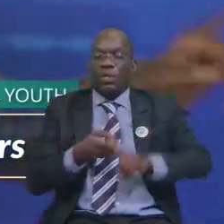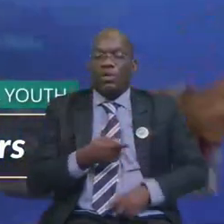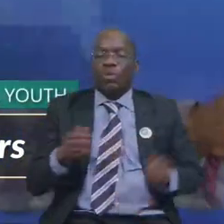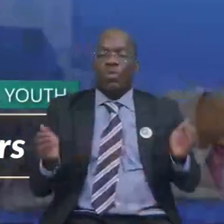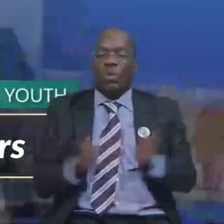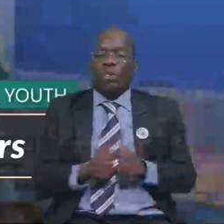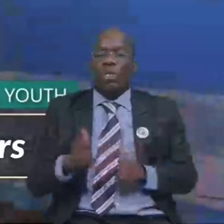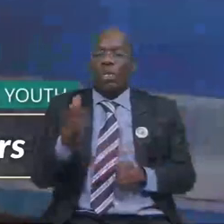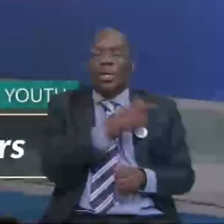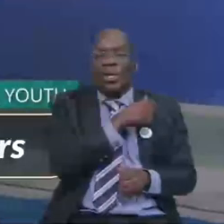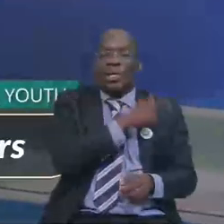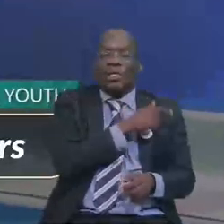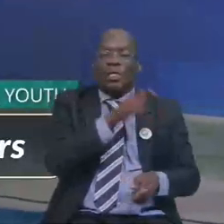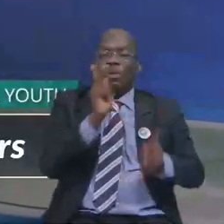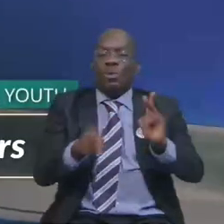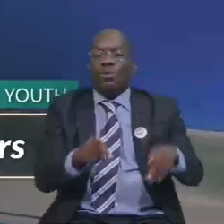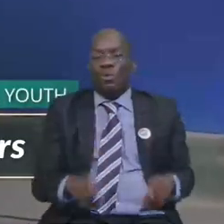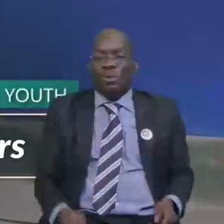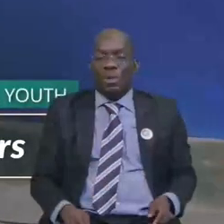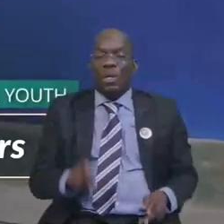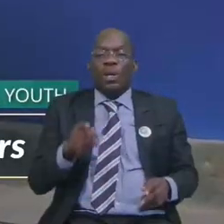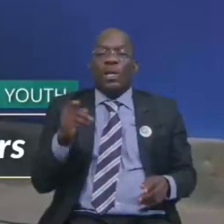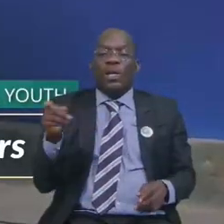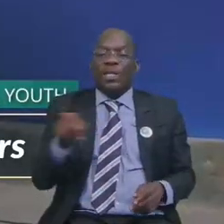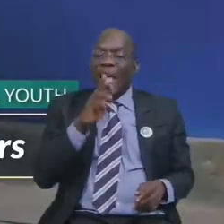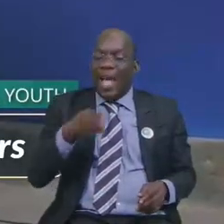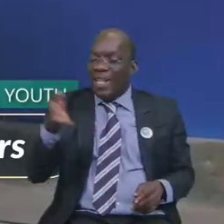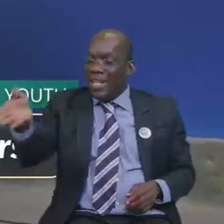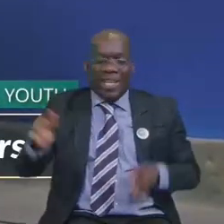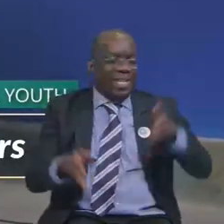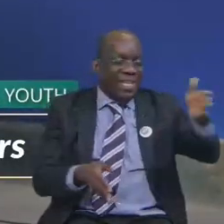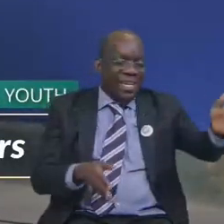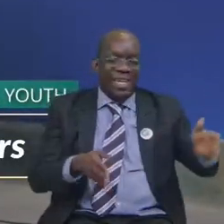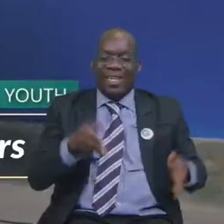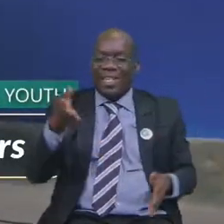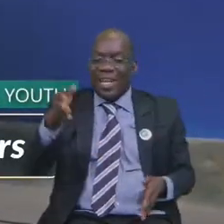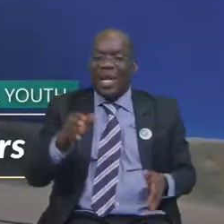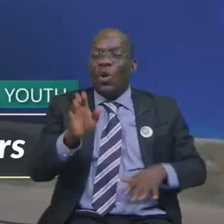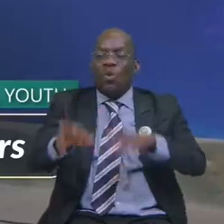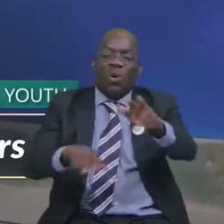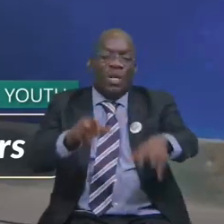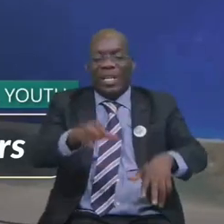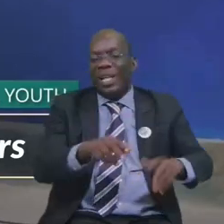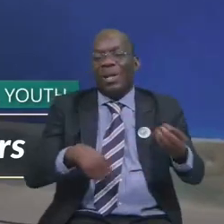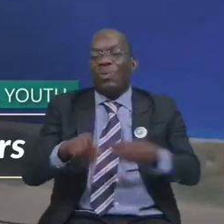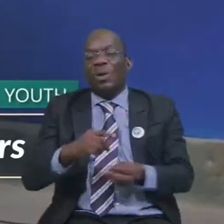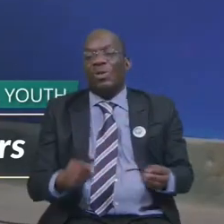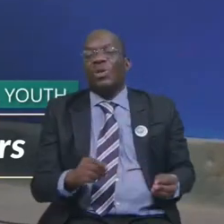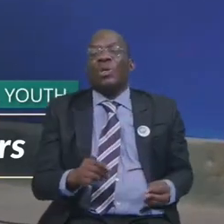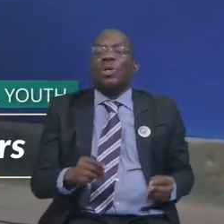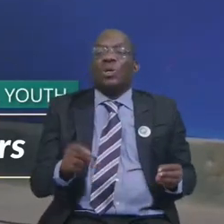balles des unités ils sont passés par là des baladeurs ils n'ont rien à faire ils se balade seulement